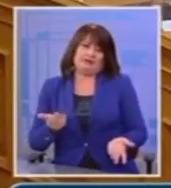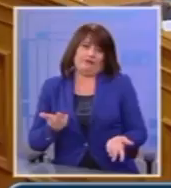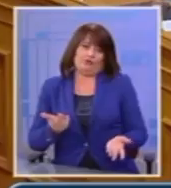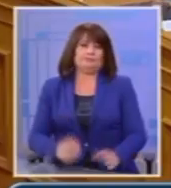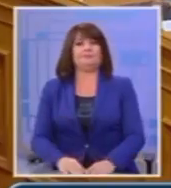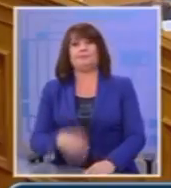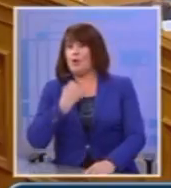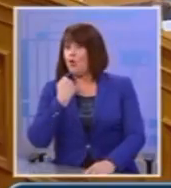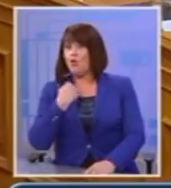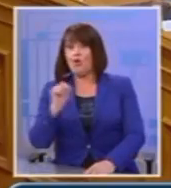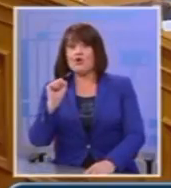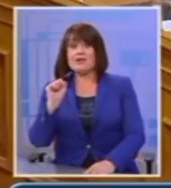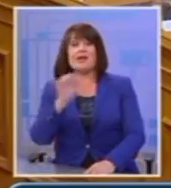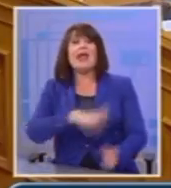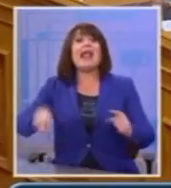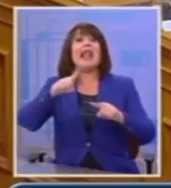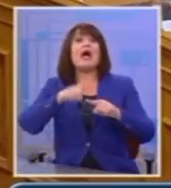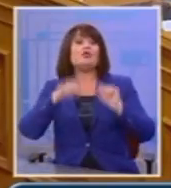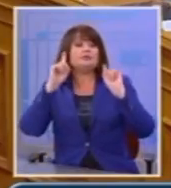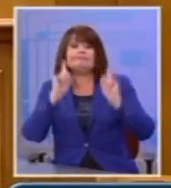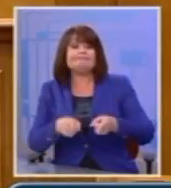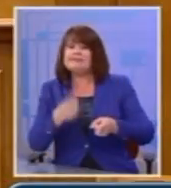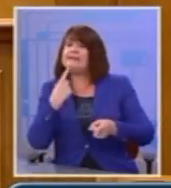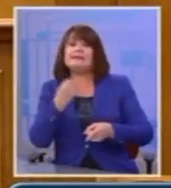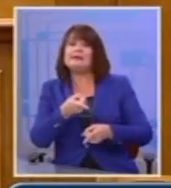Το αρνηθήκαμε και το θέσαμε στην κρίση του ελληνικού λαού.